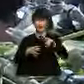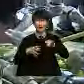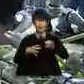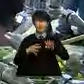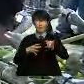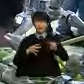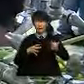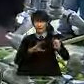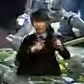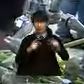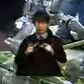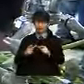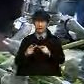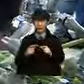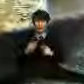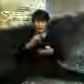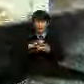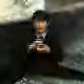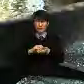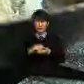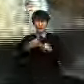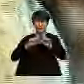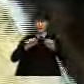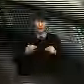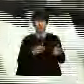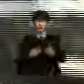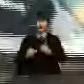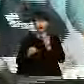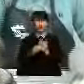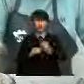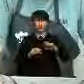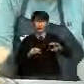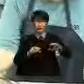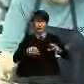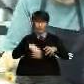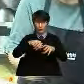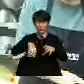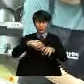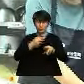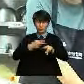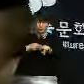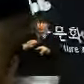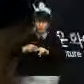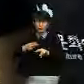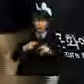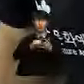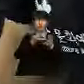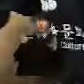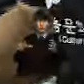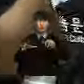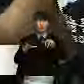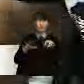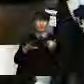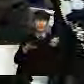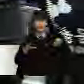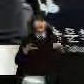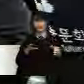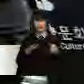도시락 밑반찬 준비에 한창입니다. 주방에서 요리 삼매경에 빠진 사람들은 유명